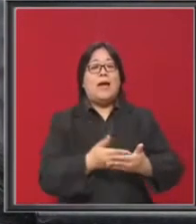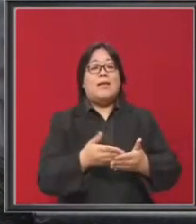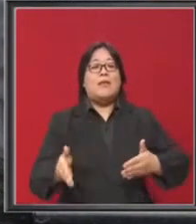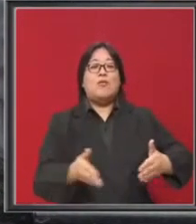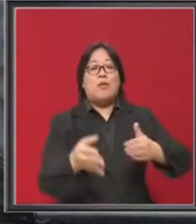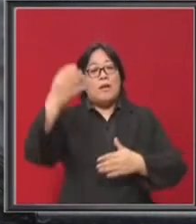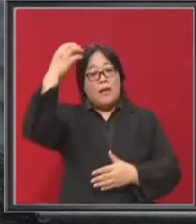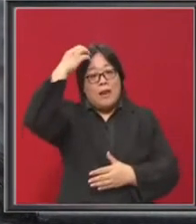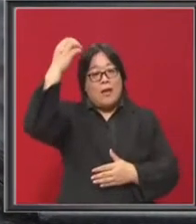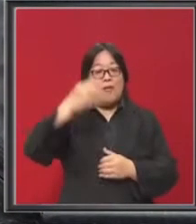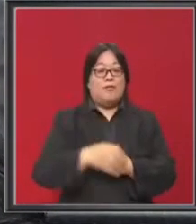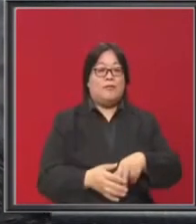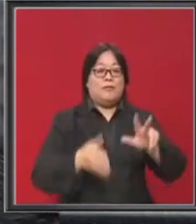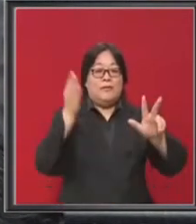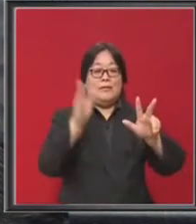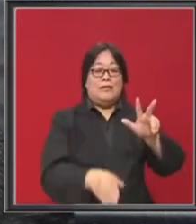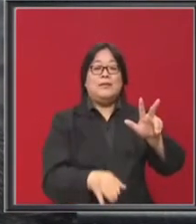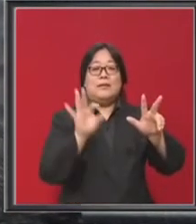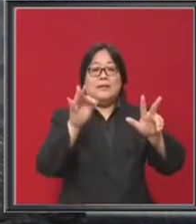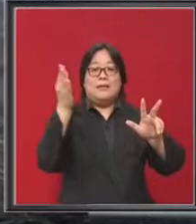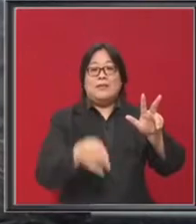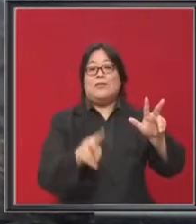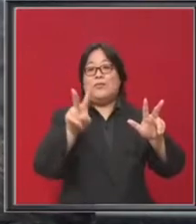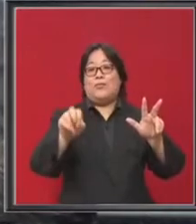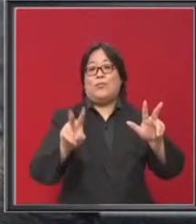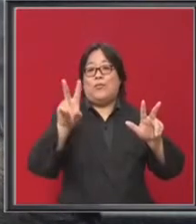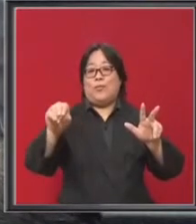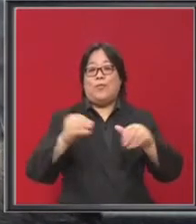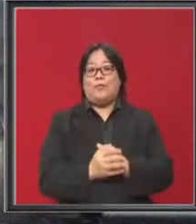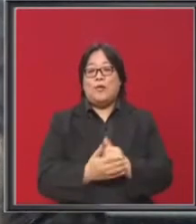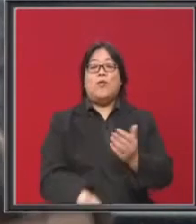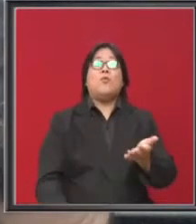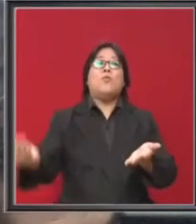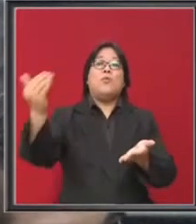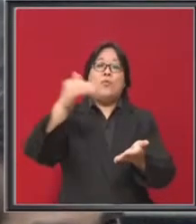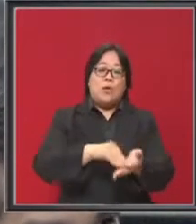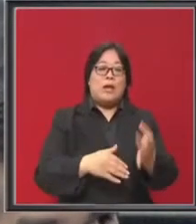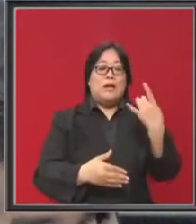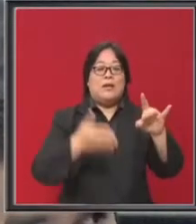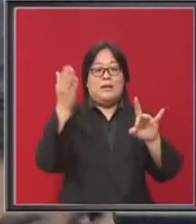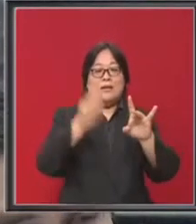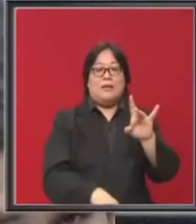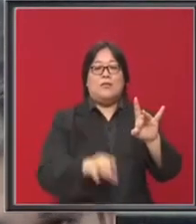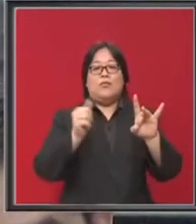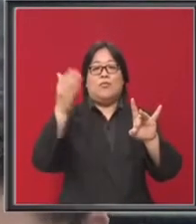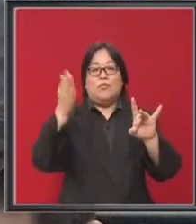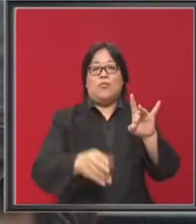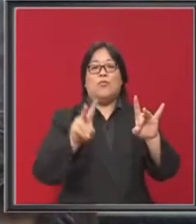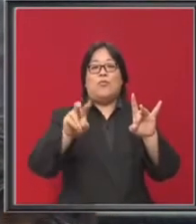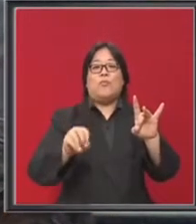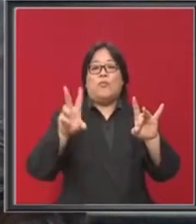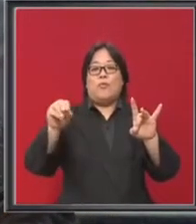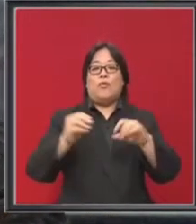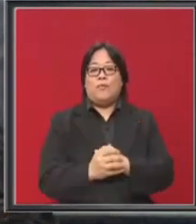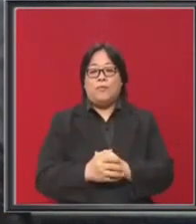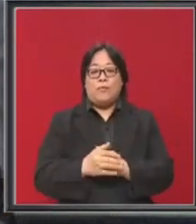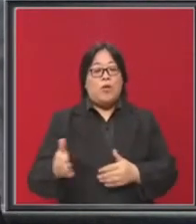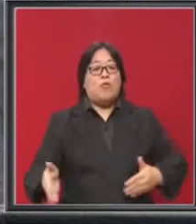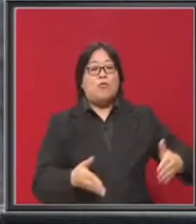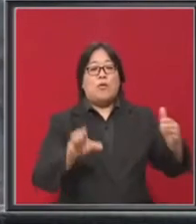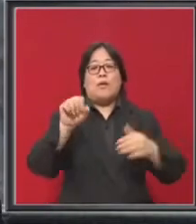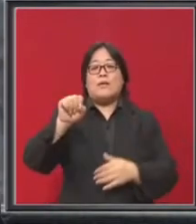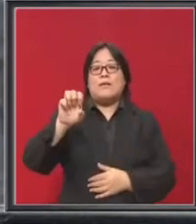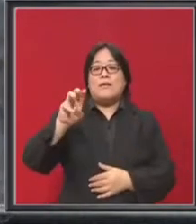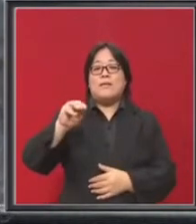anak sungai selama paruh 3 September 2022 berulang smule pada 18 okt 2020 dan sungai